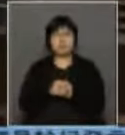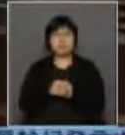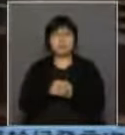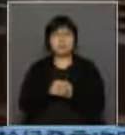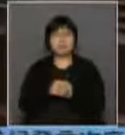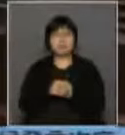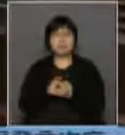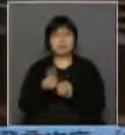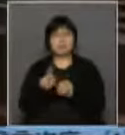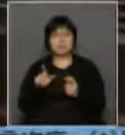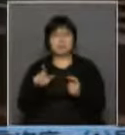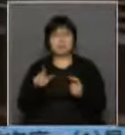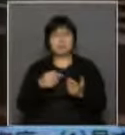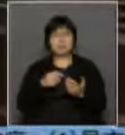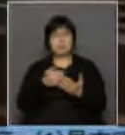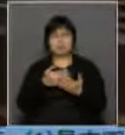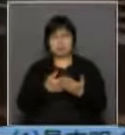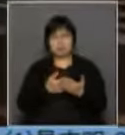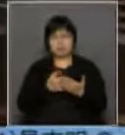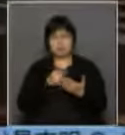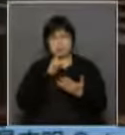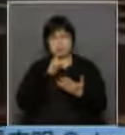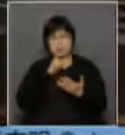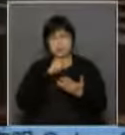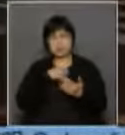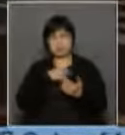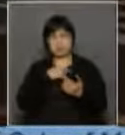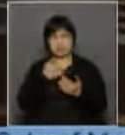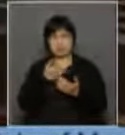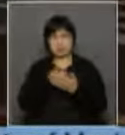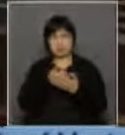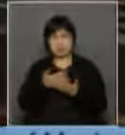同樣道理咧，今次咧我哋有一件命案，但係冇屍體